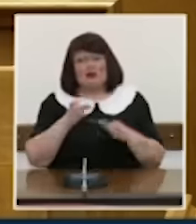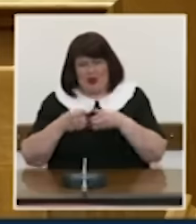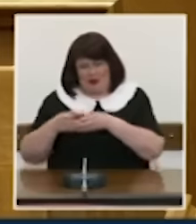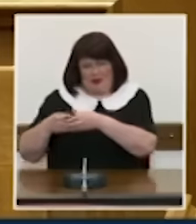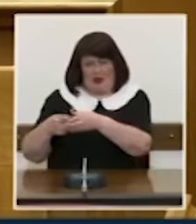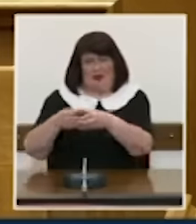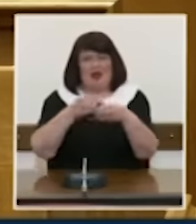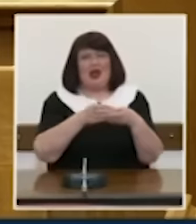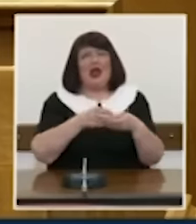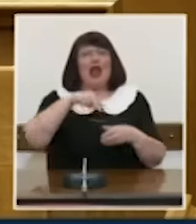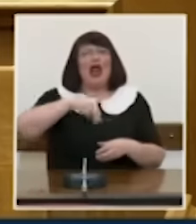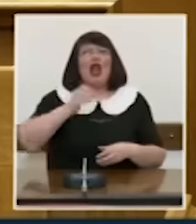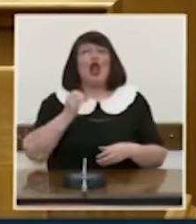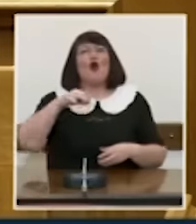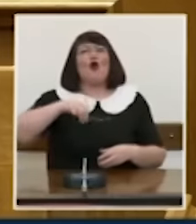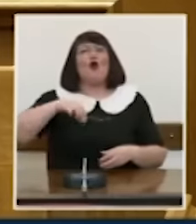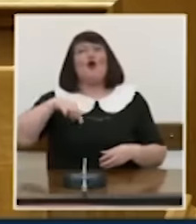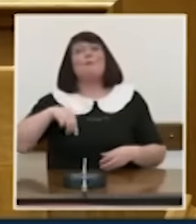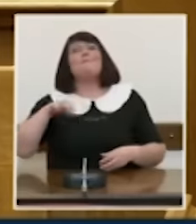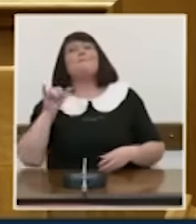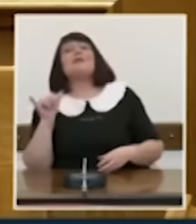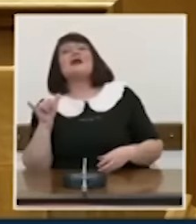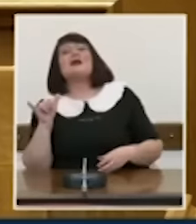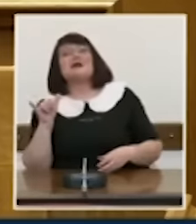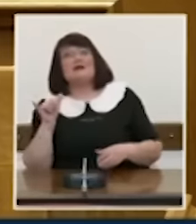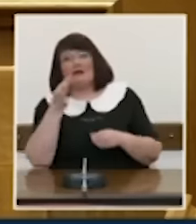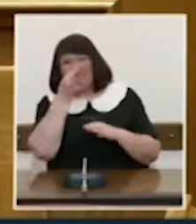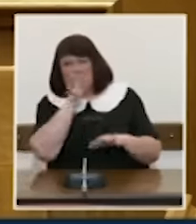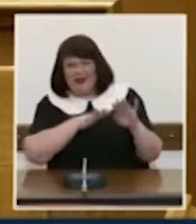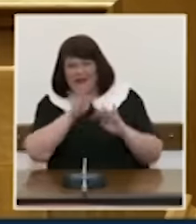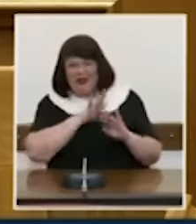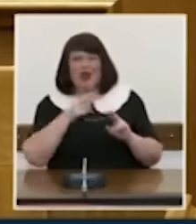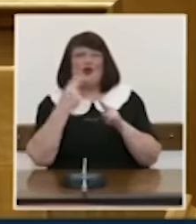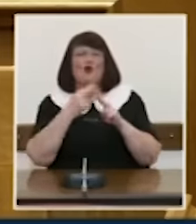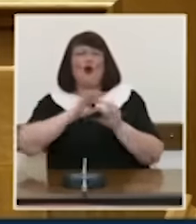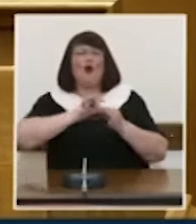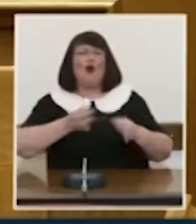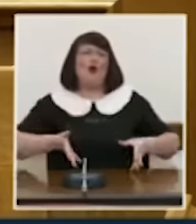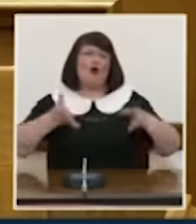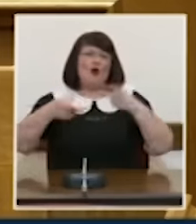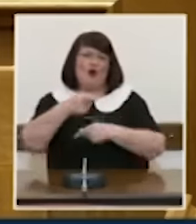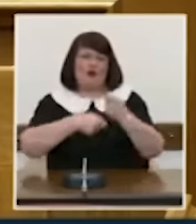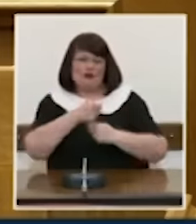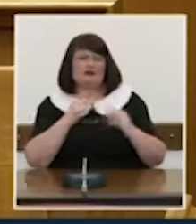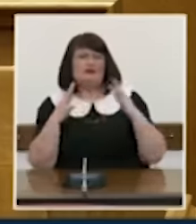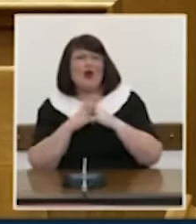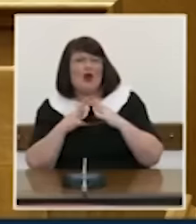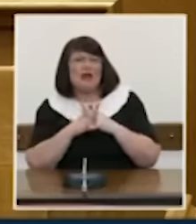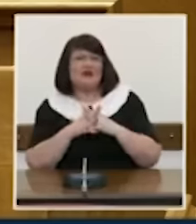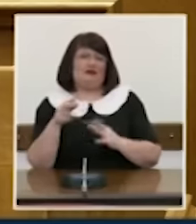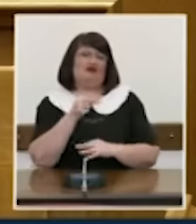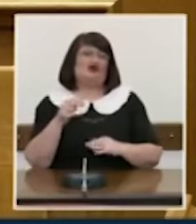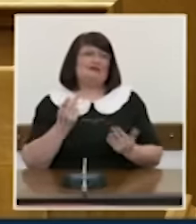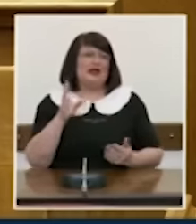της διαφθοράς, των μεγάλων επιχειρηματικών ομίλων, των πολέμων. Γιατί